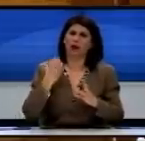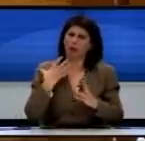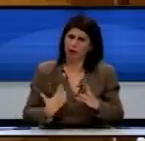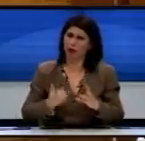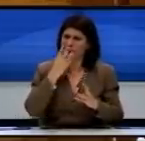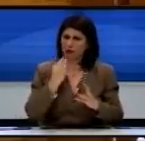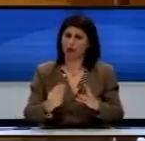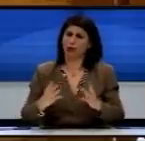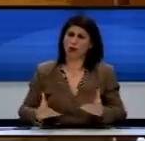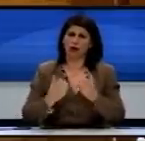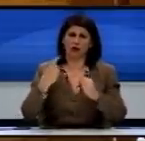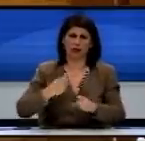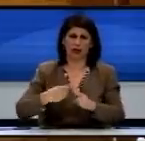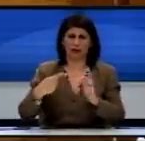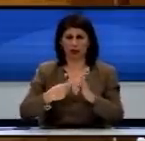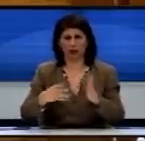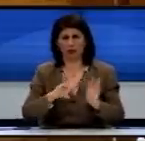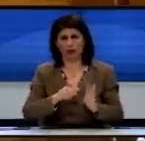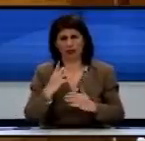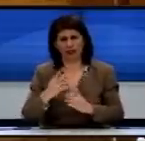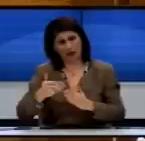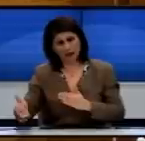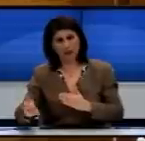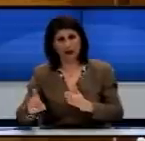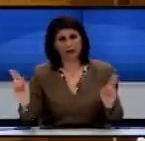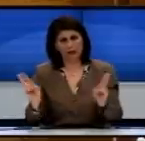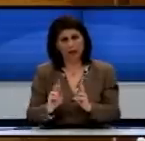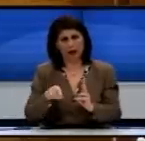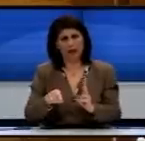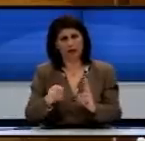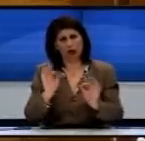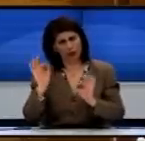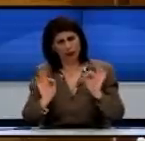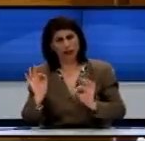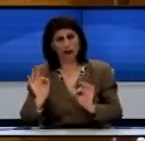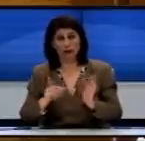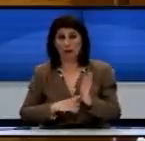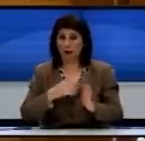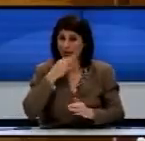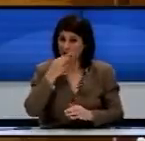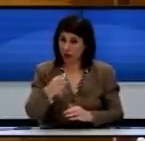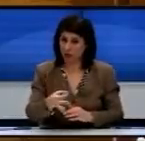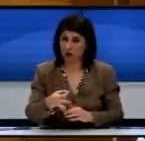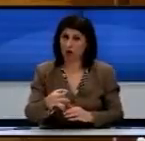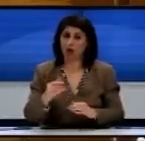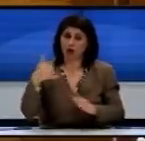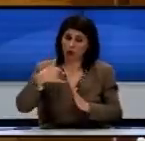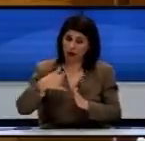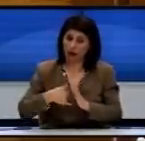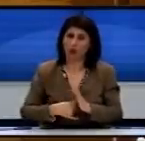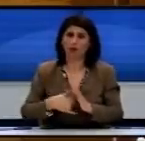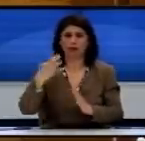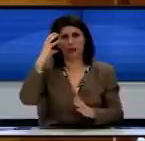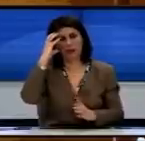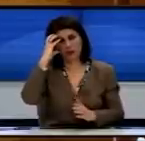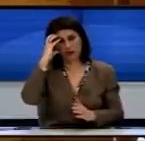που έσωσε την Ελλάδα της μεταπολίτευσης. Αν έπρεπε να κάνω μια περίληψη της ομιλίας σας, κάπως έτσι θα την περιέγραφα. Θα πρέπει να σας πω ότι ως προς το περιεχόμενο